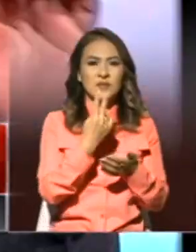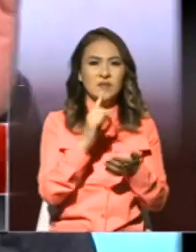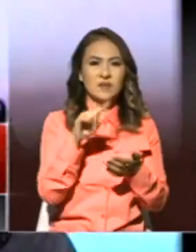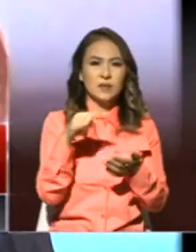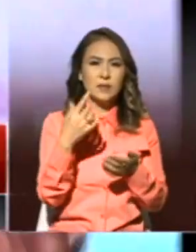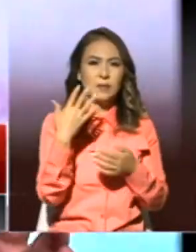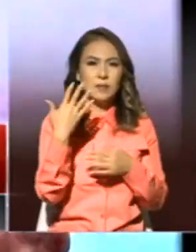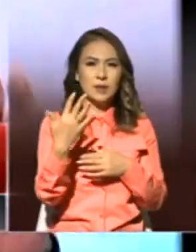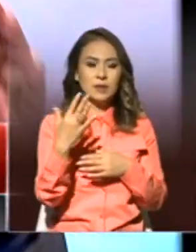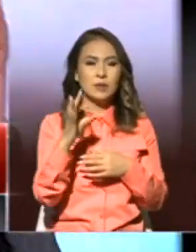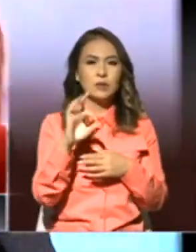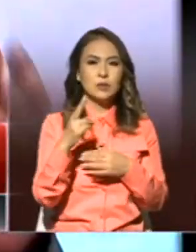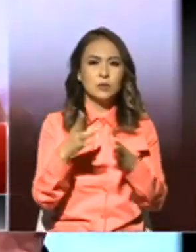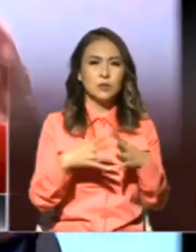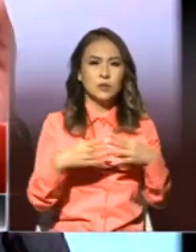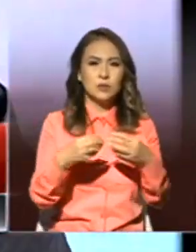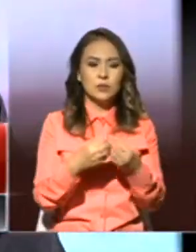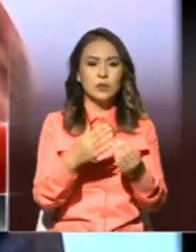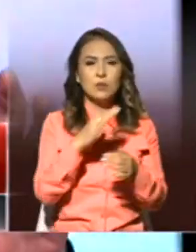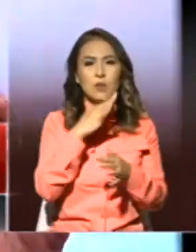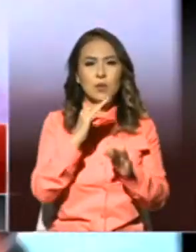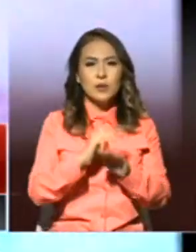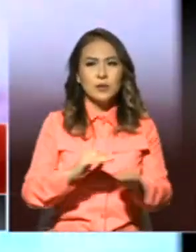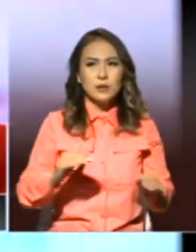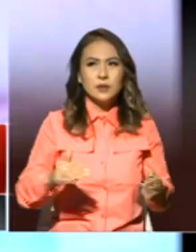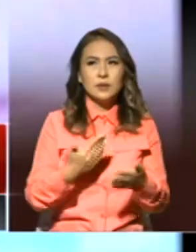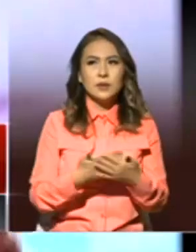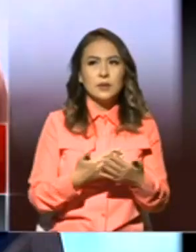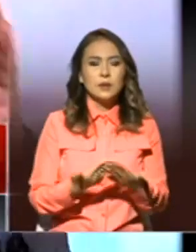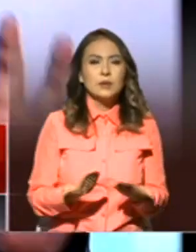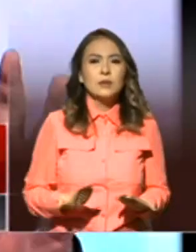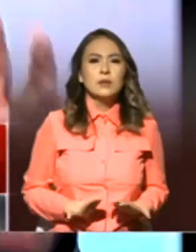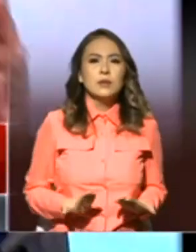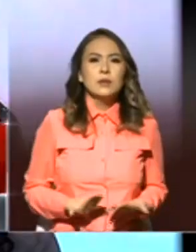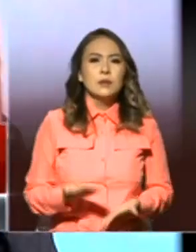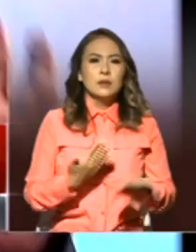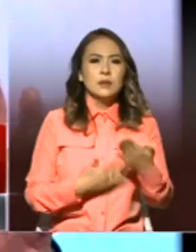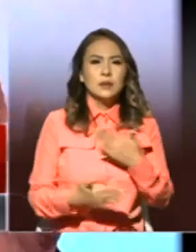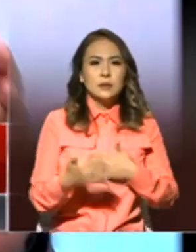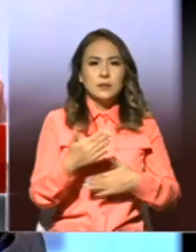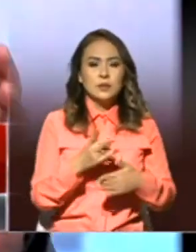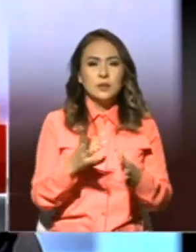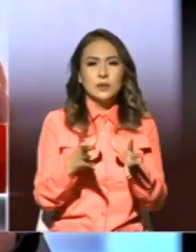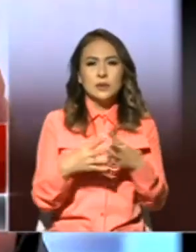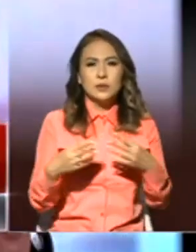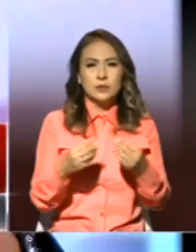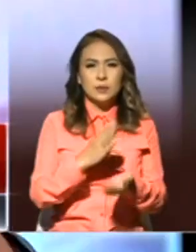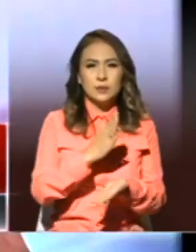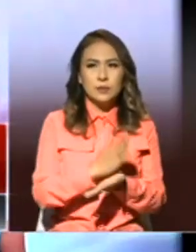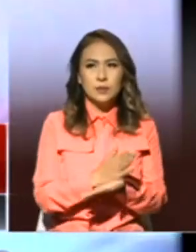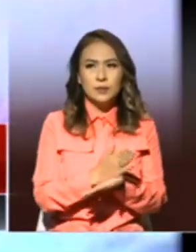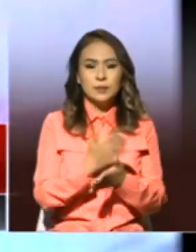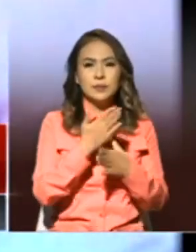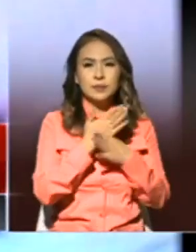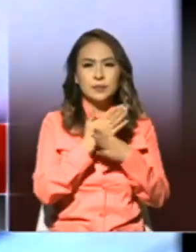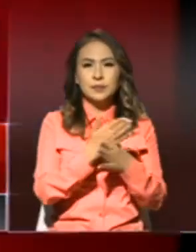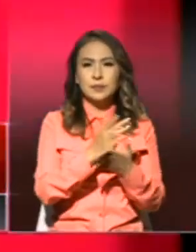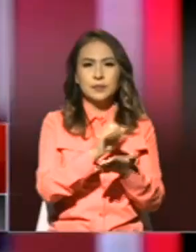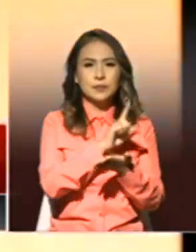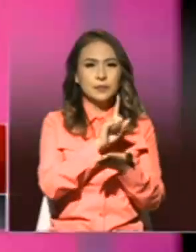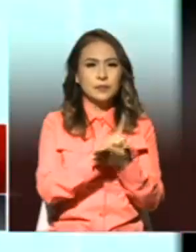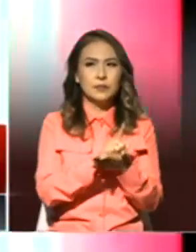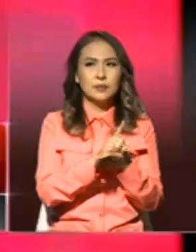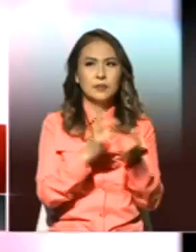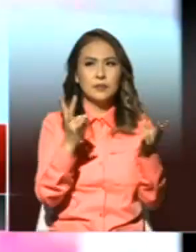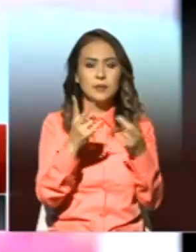болсын, әлеуметтік осал топқа, көпбалалы аналар, жаңағы арнайы мүгедек семьясында бар, асыраушысынан айырылған азаматтарға көмек болу керек. Тіпті